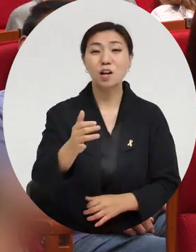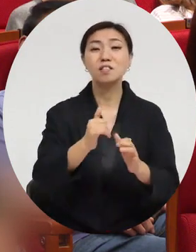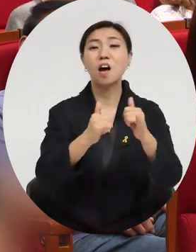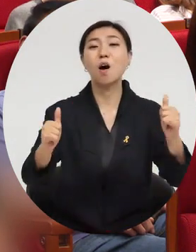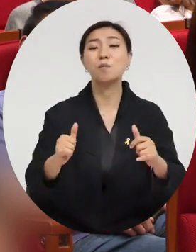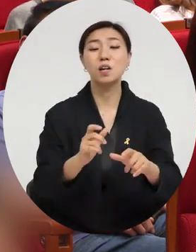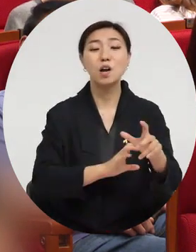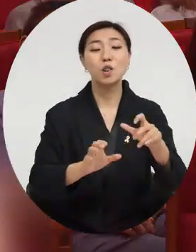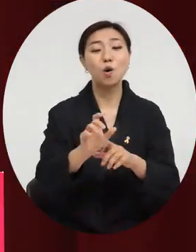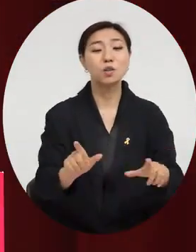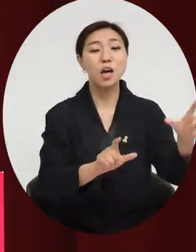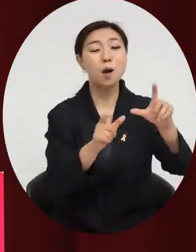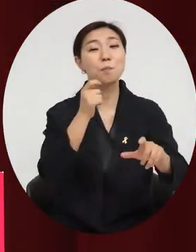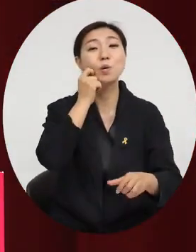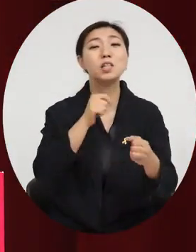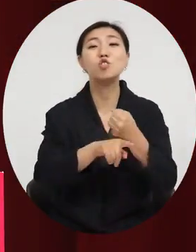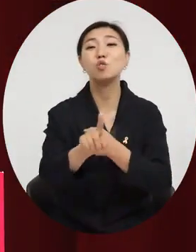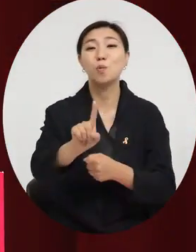사노?